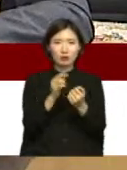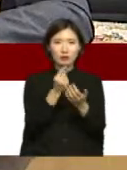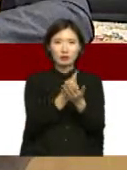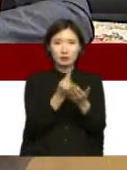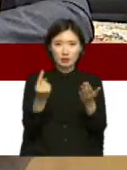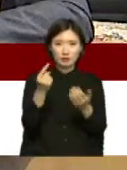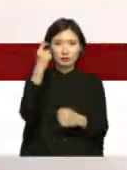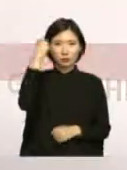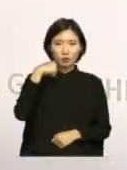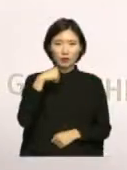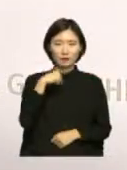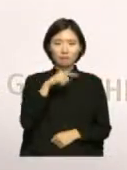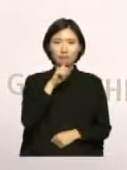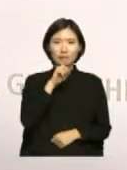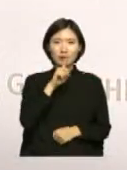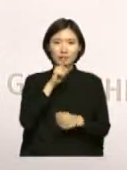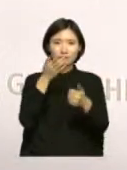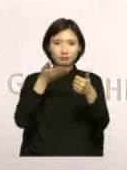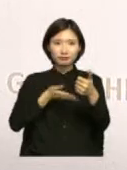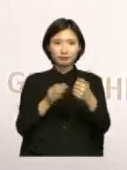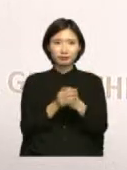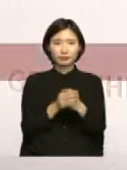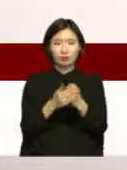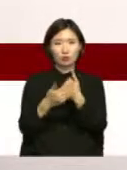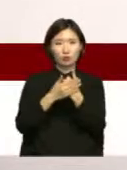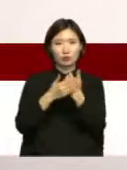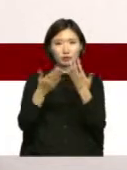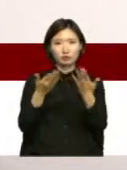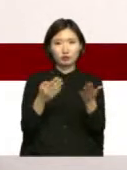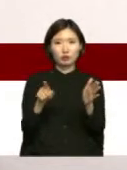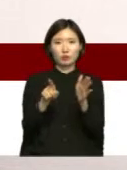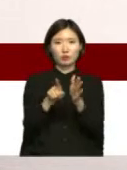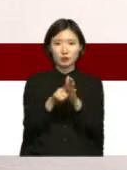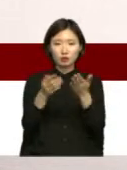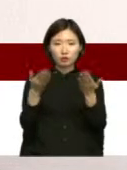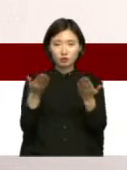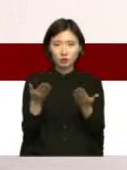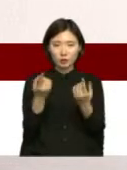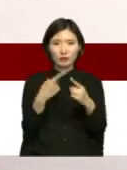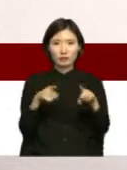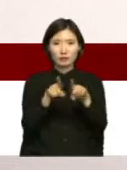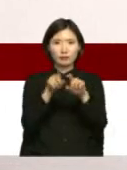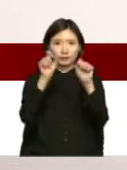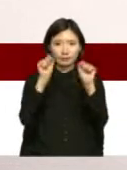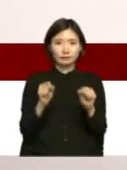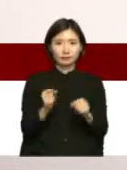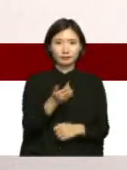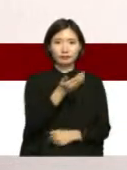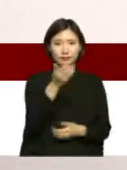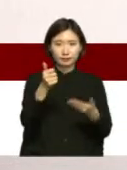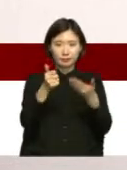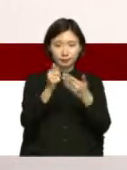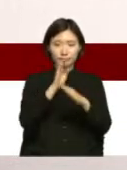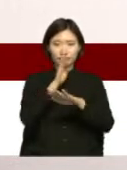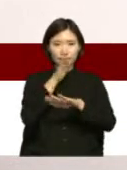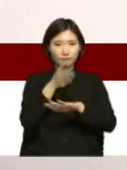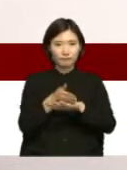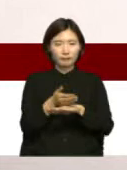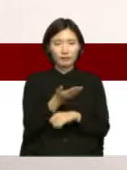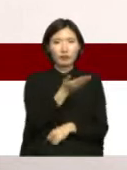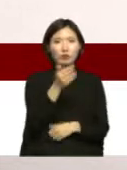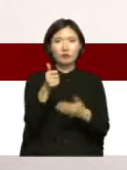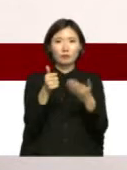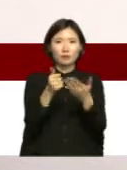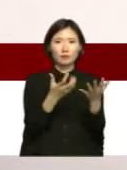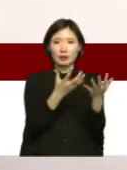말씀 부탁드리겠습니다. 그렇게 도와주시고 또 믿어주시고 함께해 주신 분들께 정말 감사드리고요.